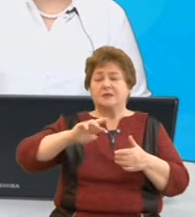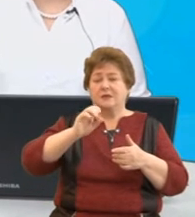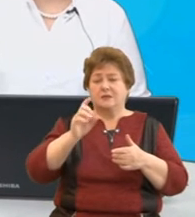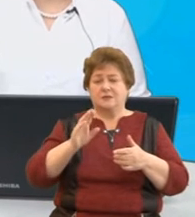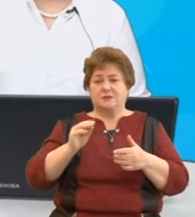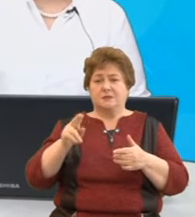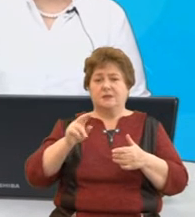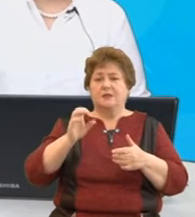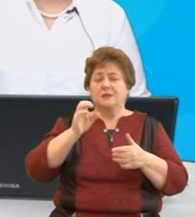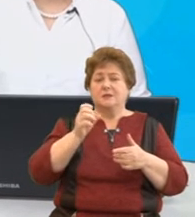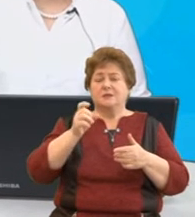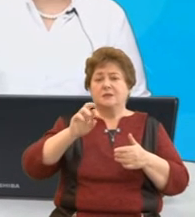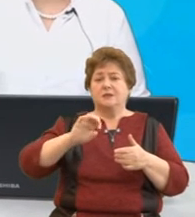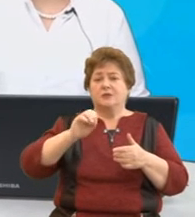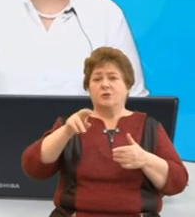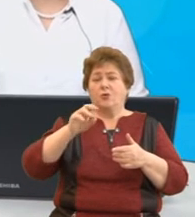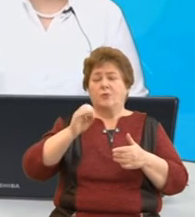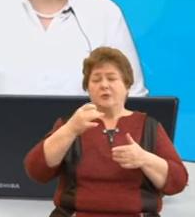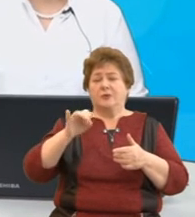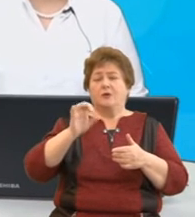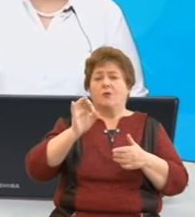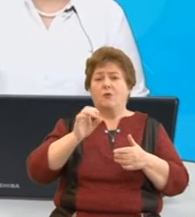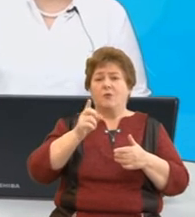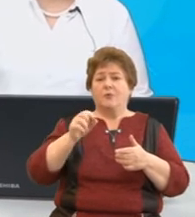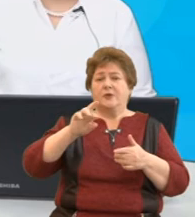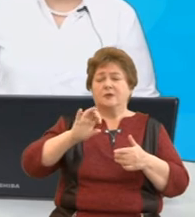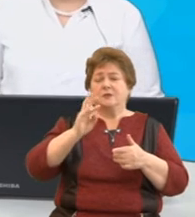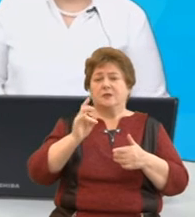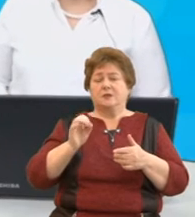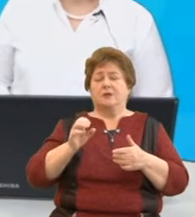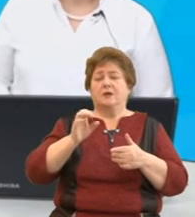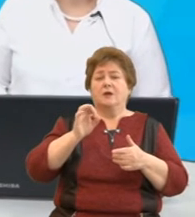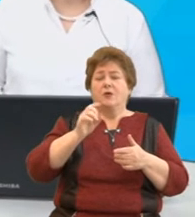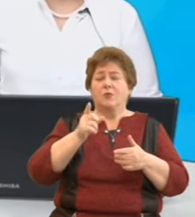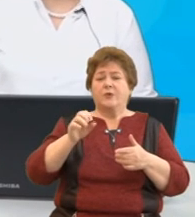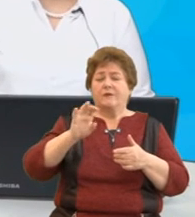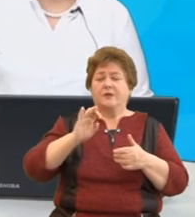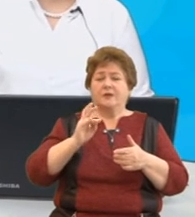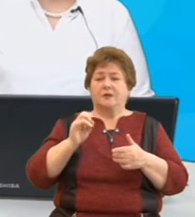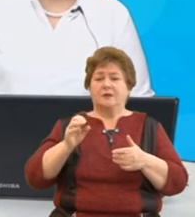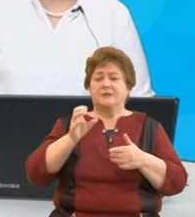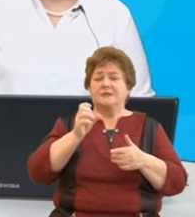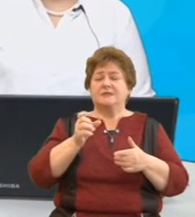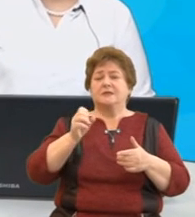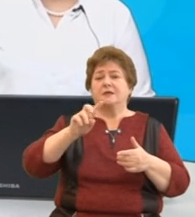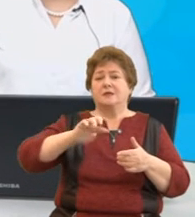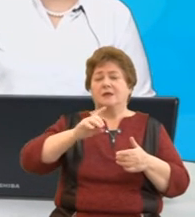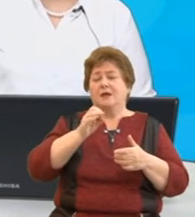в слове съедобны и слове объяснения подъезд и объявления съели